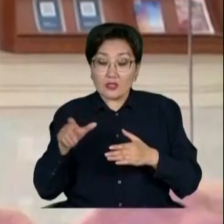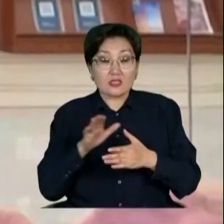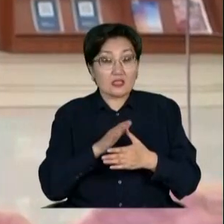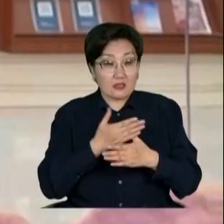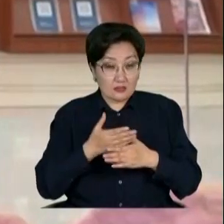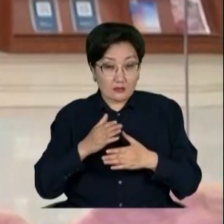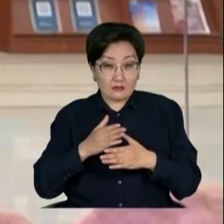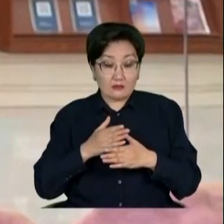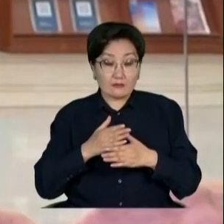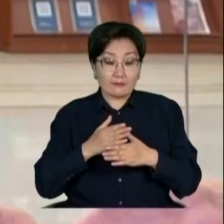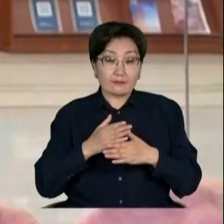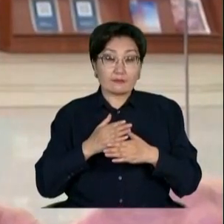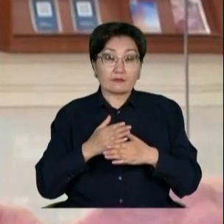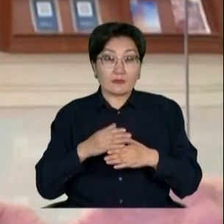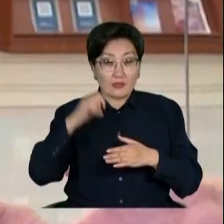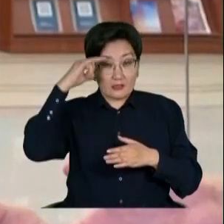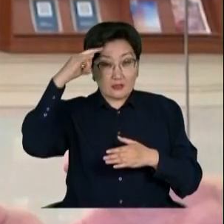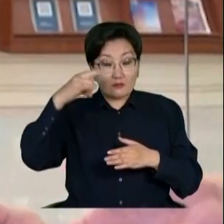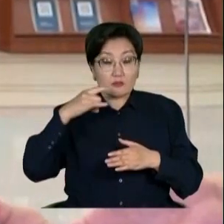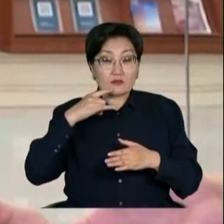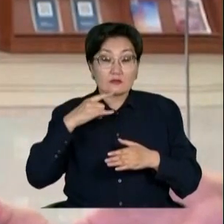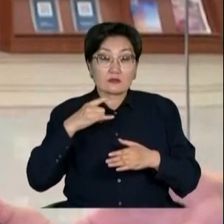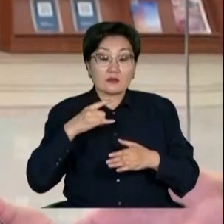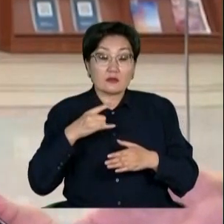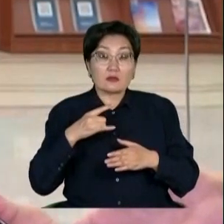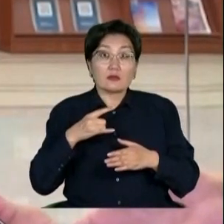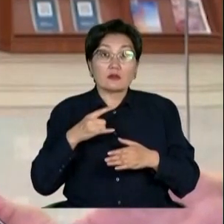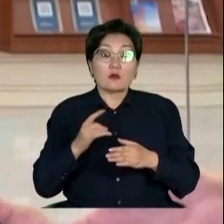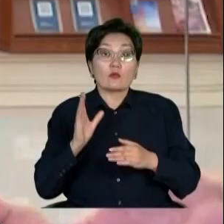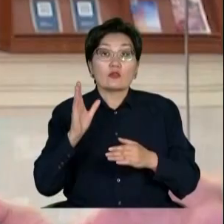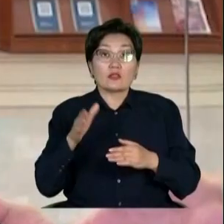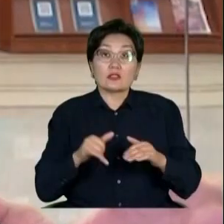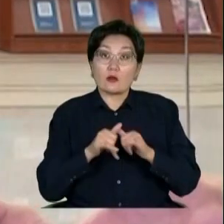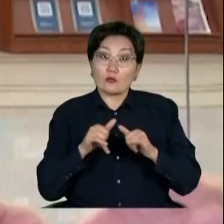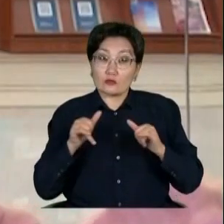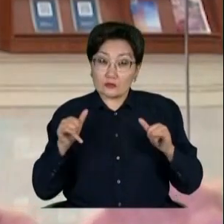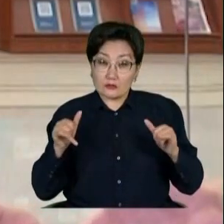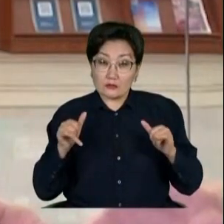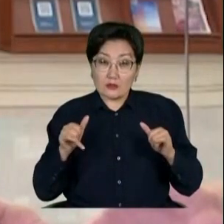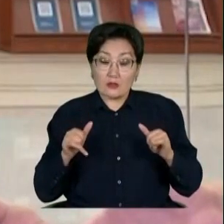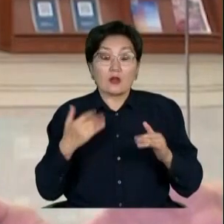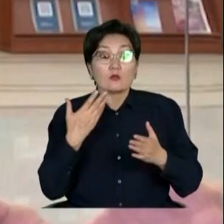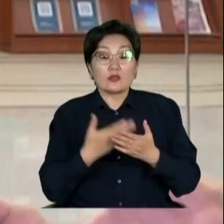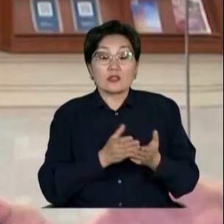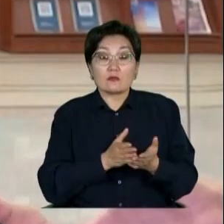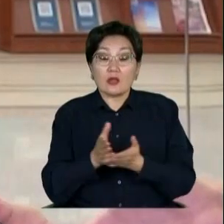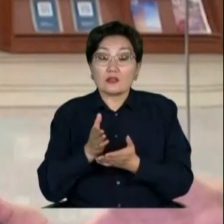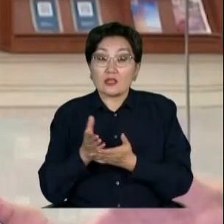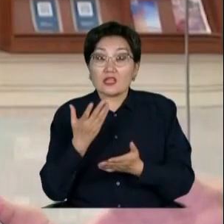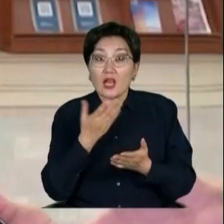арасында еліміздің мемлекеттің болашақта дамуын анықтайтын, бағытын